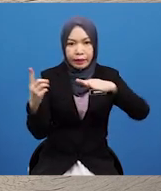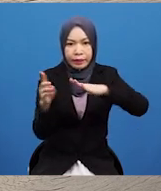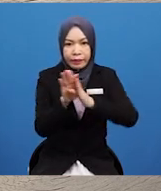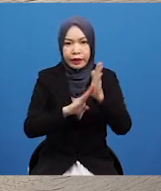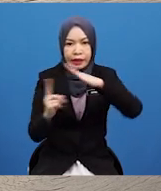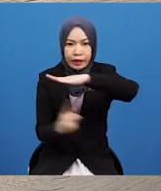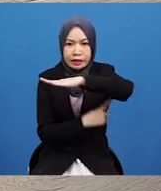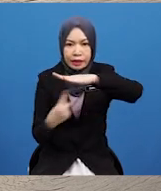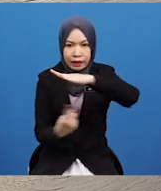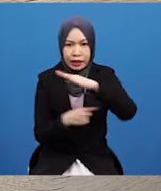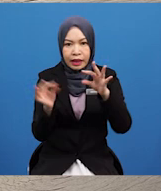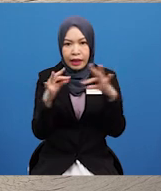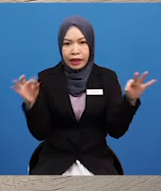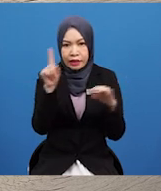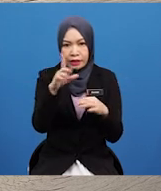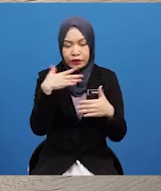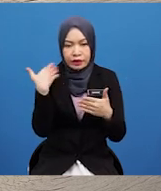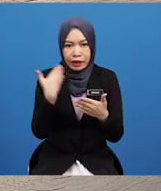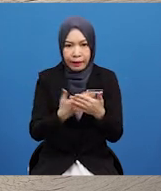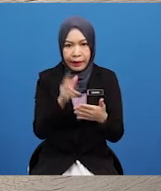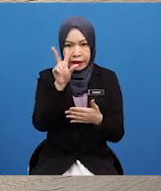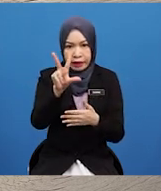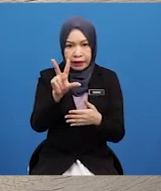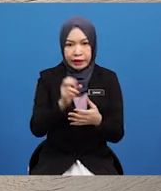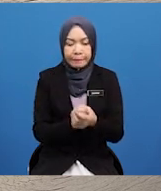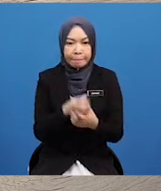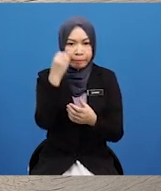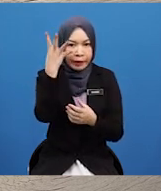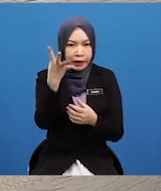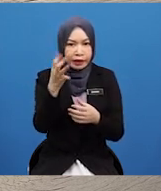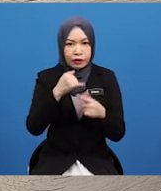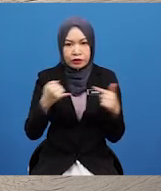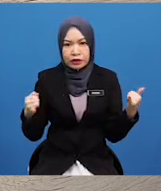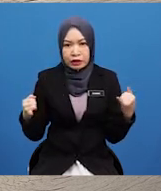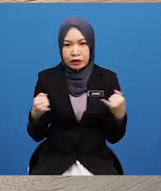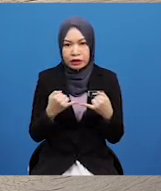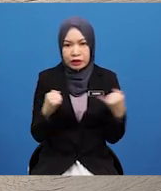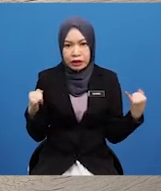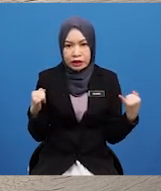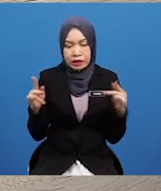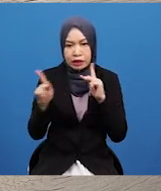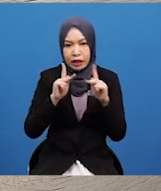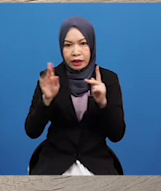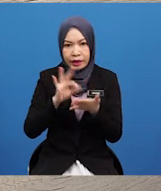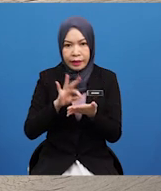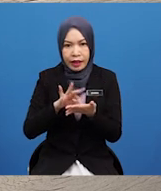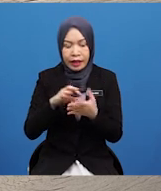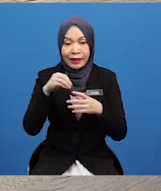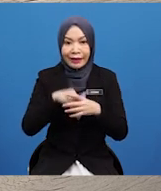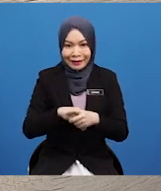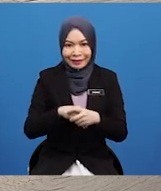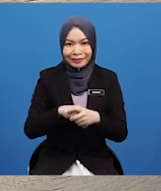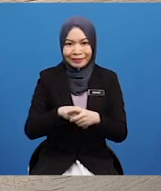3, nyatakan kata bilangan dan jenis kata bilangan pada perkataan yang terdapat dalam